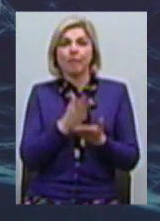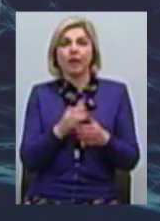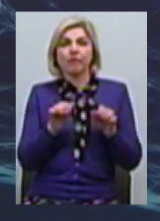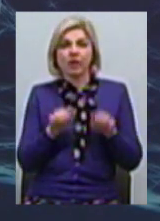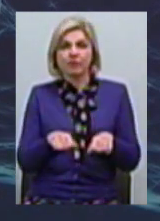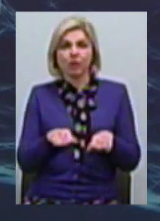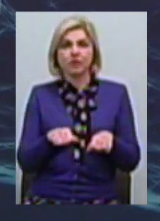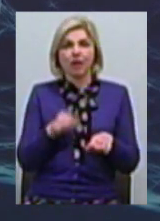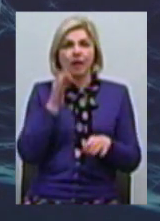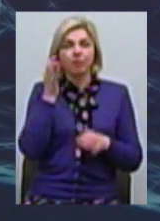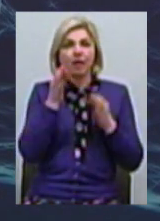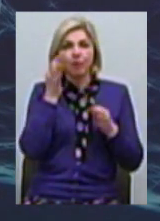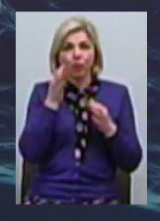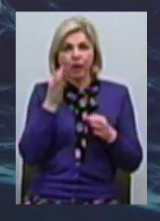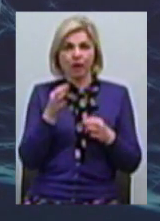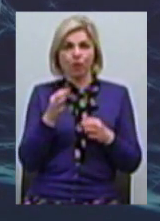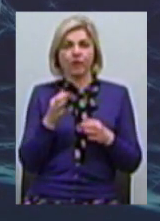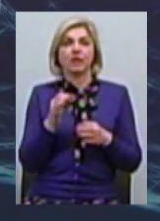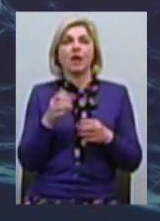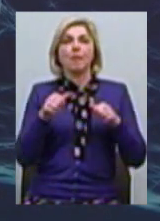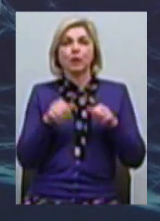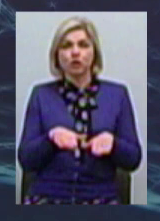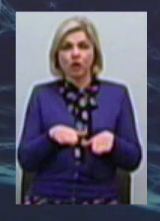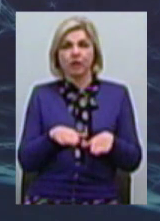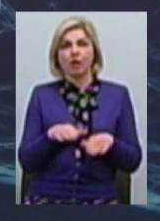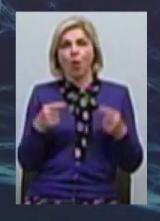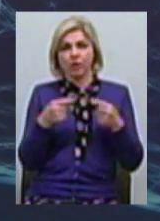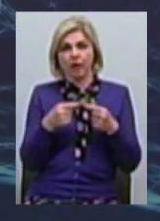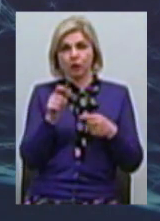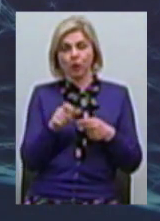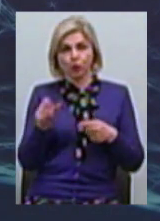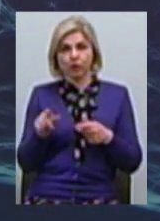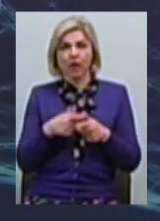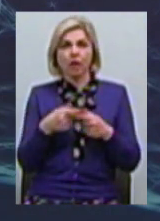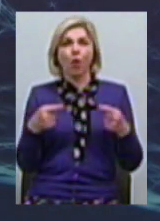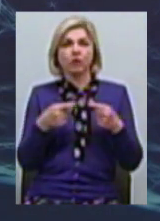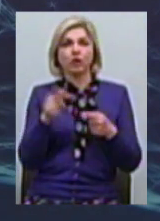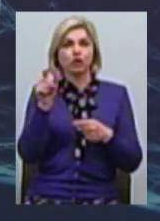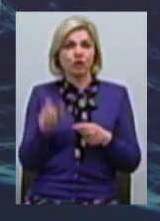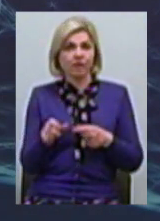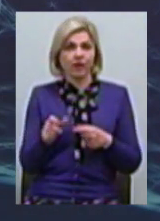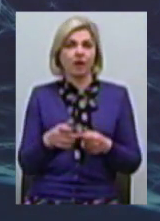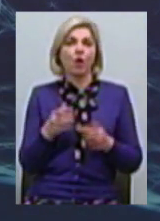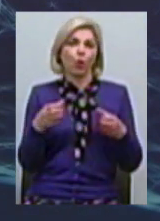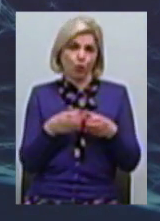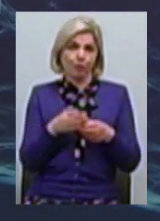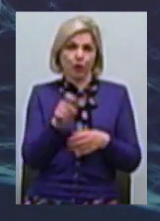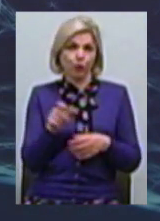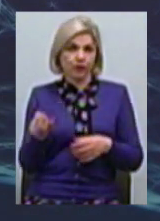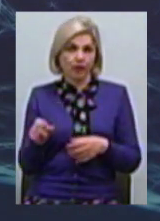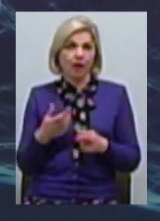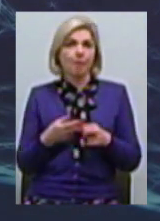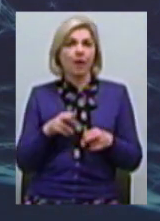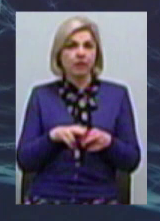возможность манипулировать принятием решений конкретных людей или конкретного человека, ну, как говорится, группы людей.